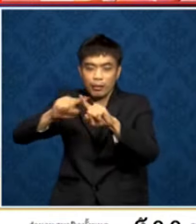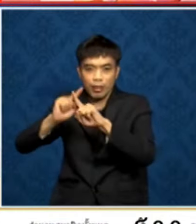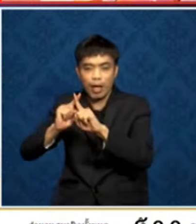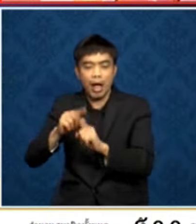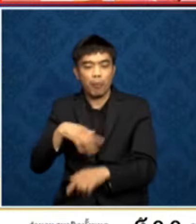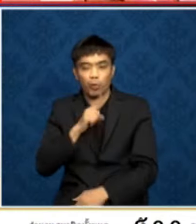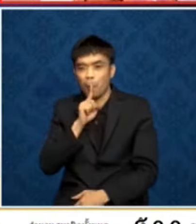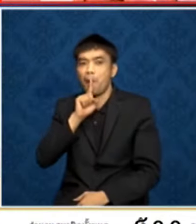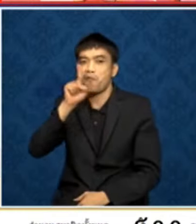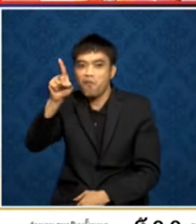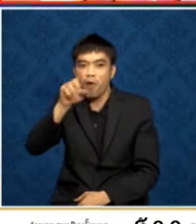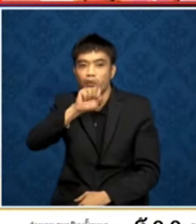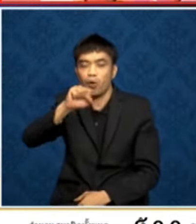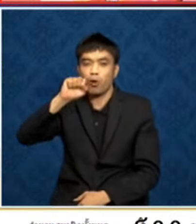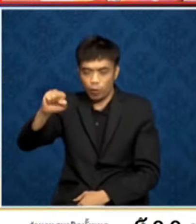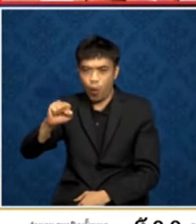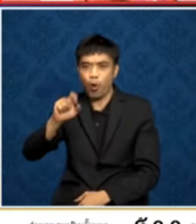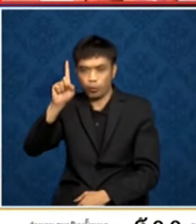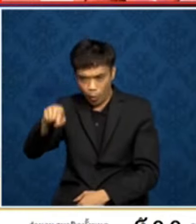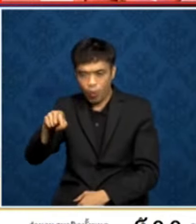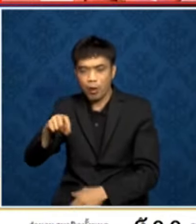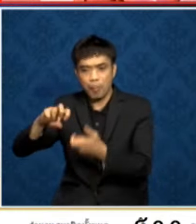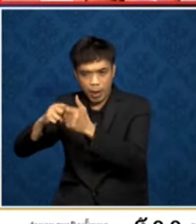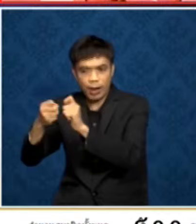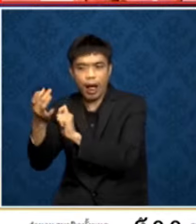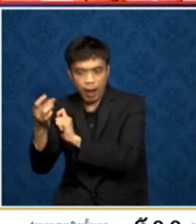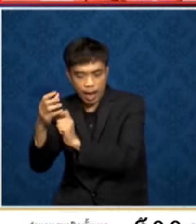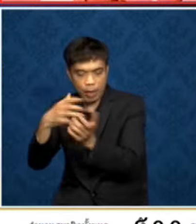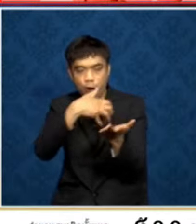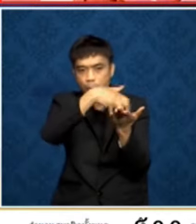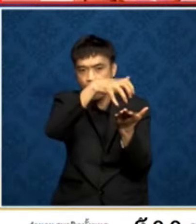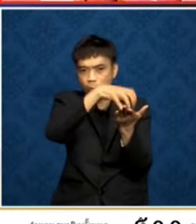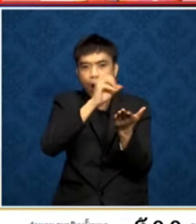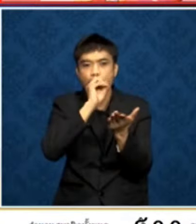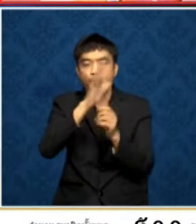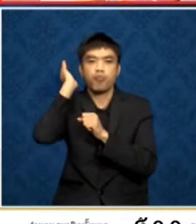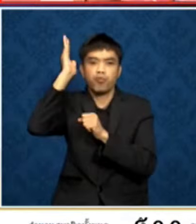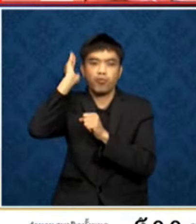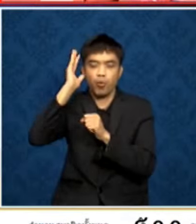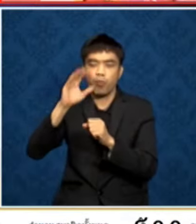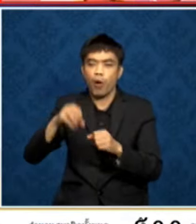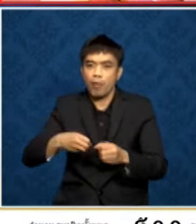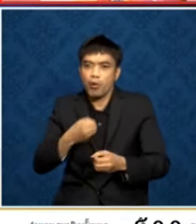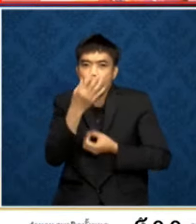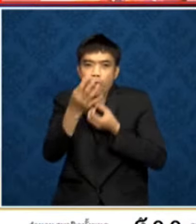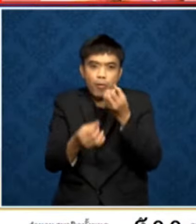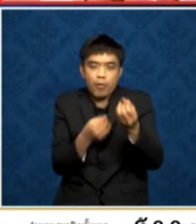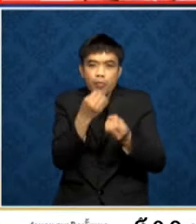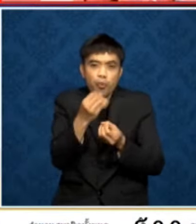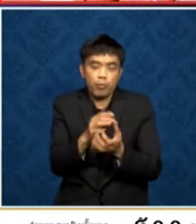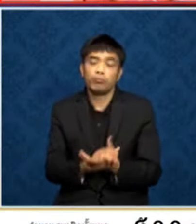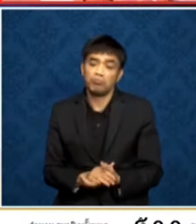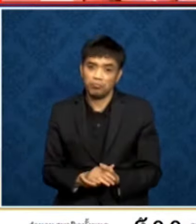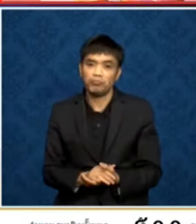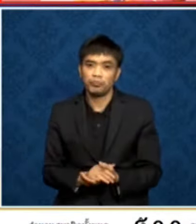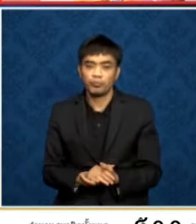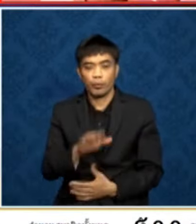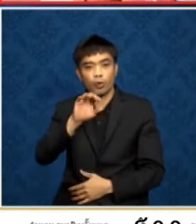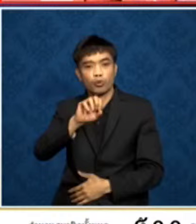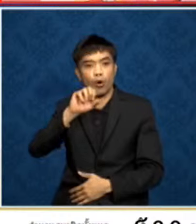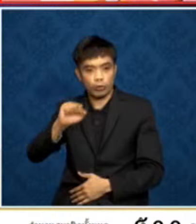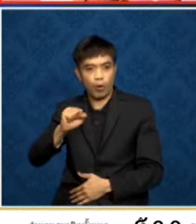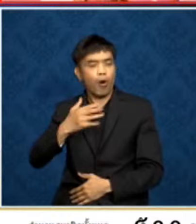ส.สนั้นสะท้อนปัญหาและความต้องการของพี่น้องประชาชนเข้าสู่ส่วนกลางเอาล่ะสส